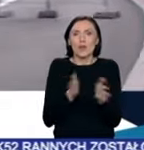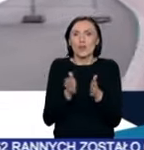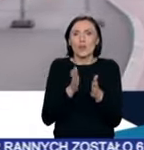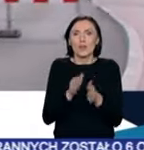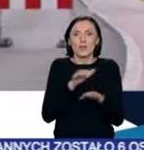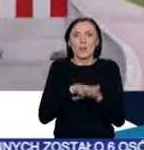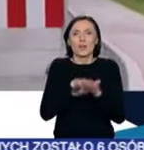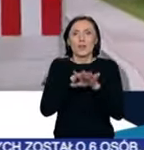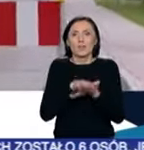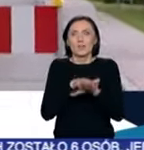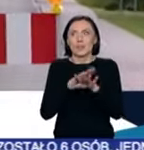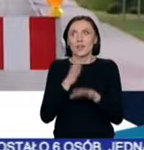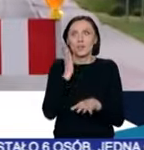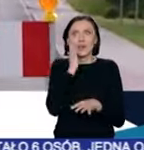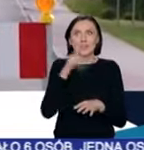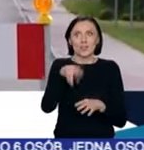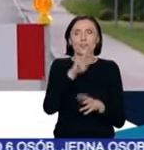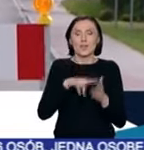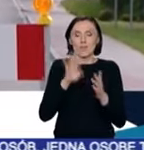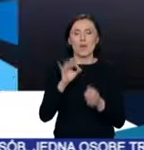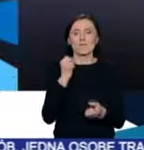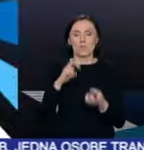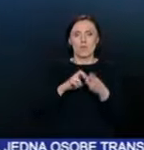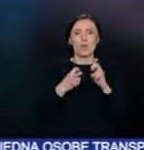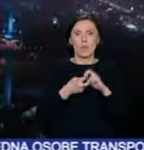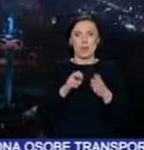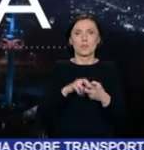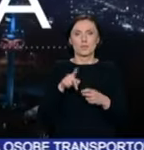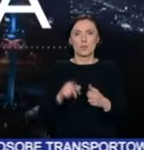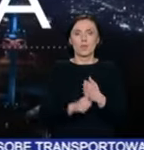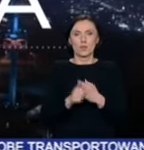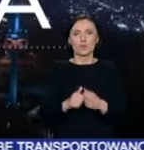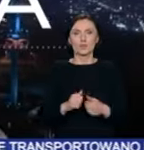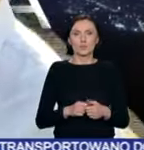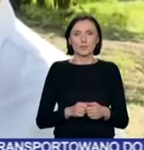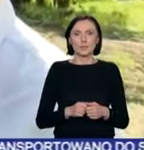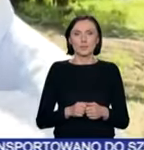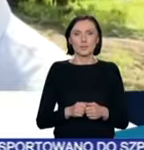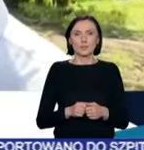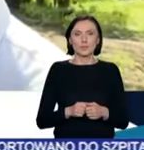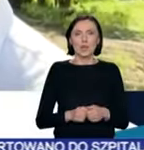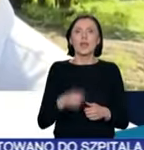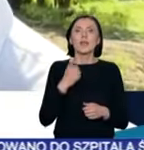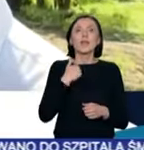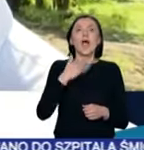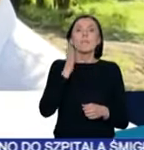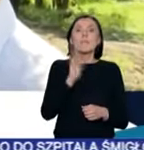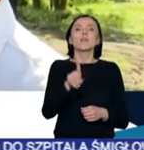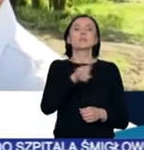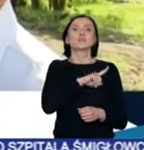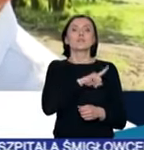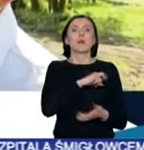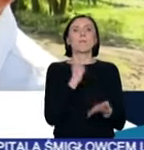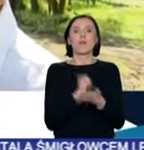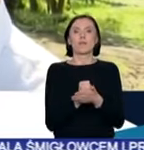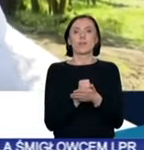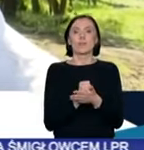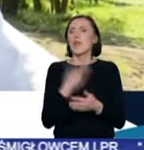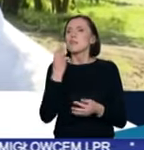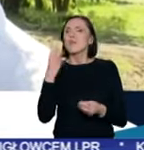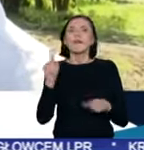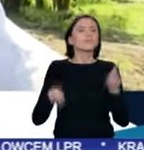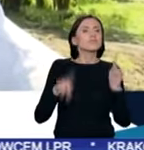mieszkańcy na pewno mają jakieś utrudnienia z tego powodu. Będę stał na straży prawa, niezależnie od tego, która